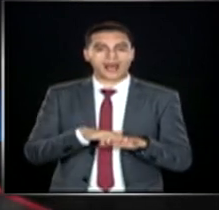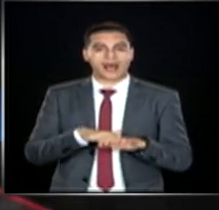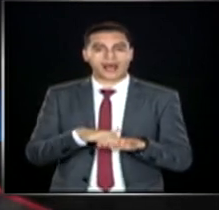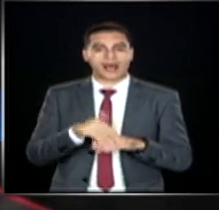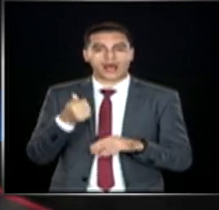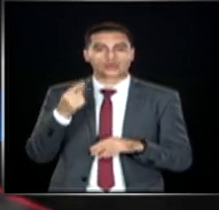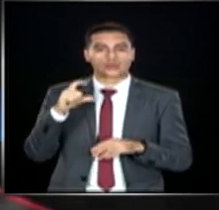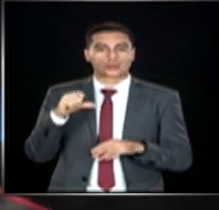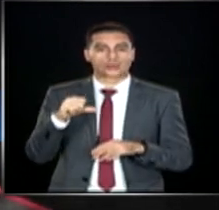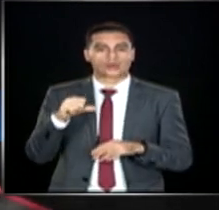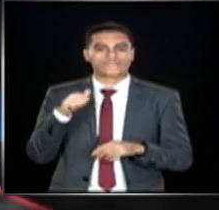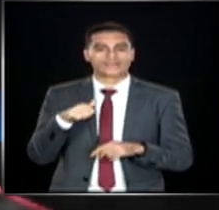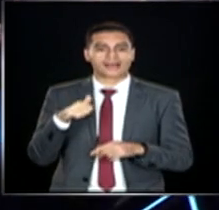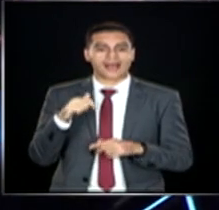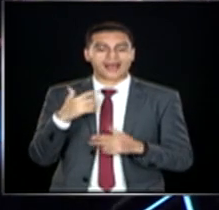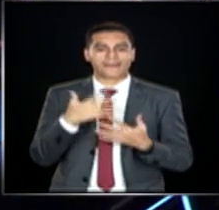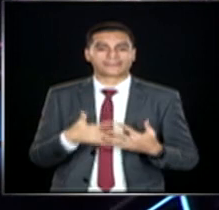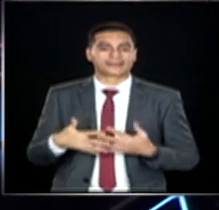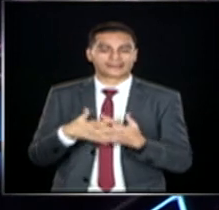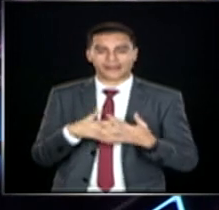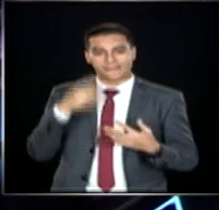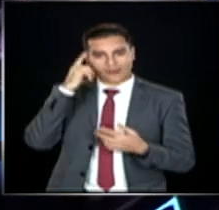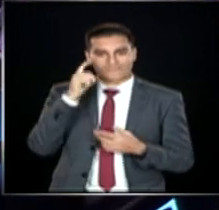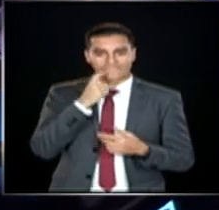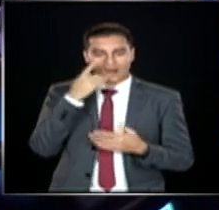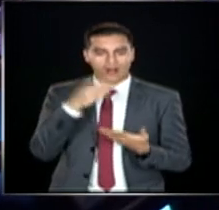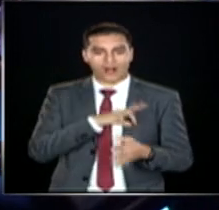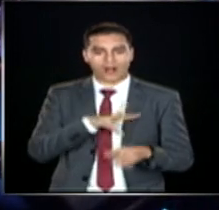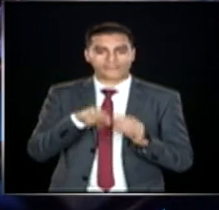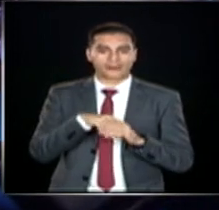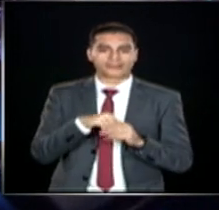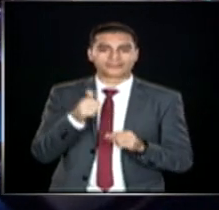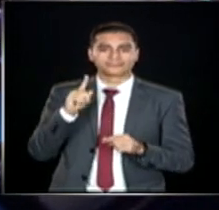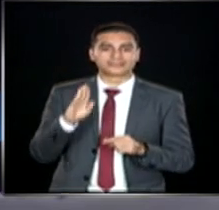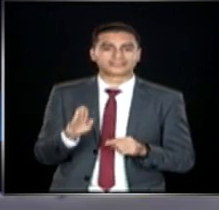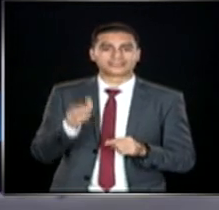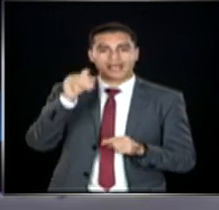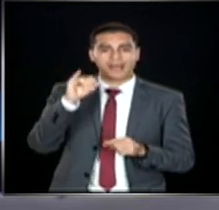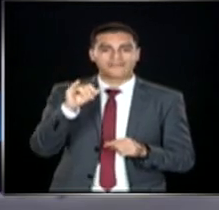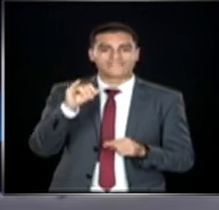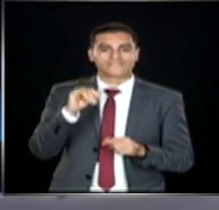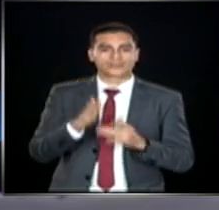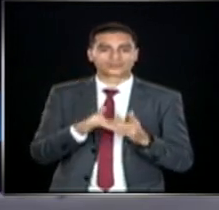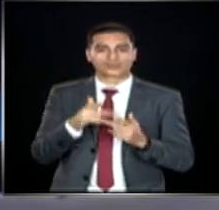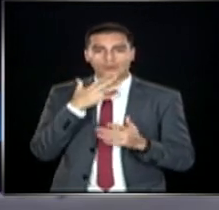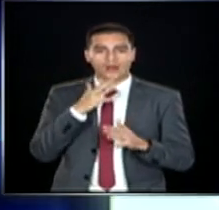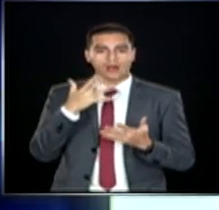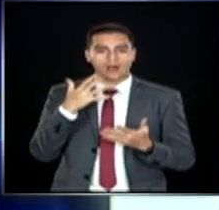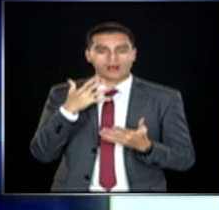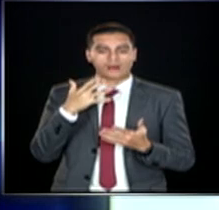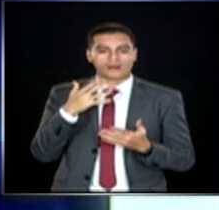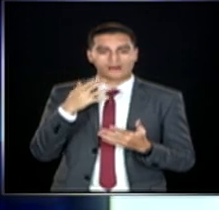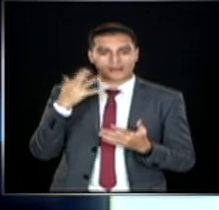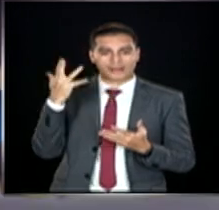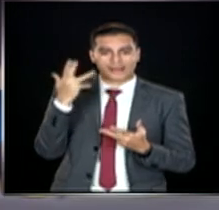جاكسون في تأسيسه بأمريكا؟ بوس. فنانة راحلة قامت بدور ابتسام في مسلسل وكل القمر، فمن هي؟ بوس.